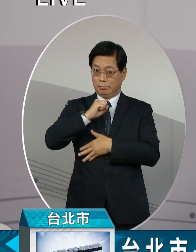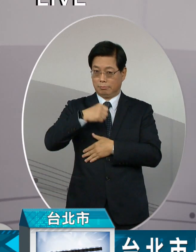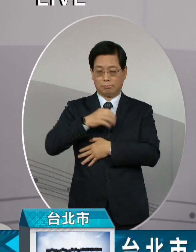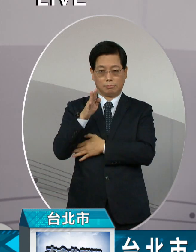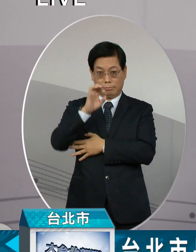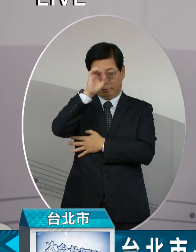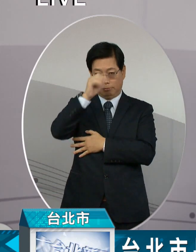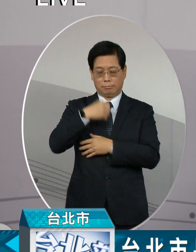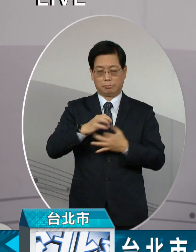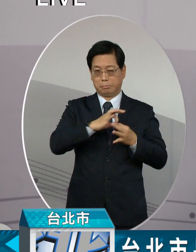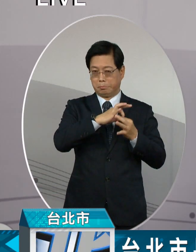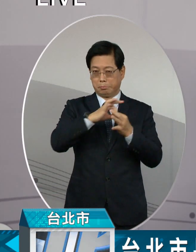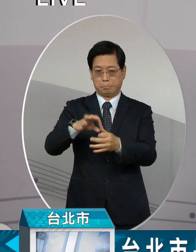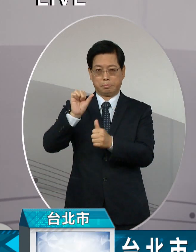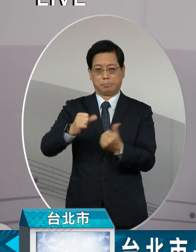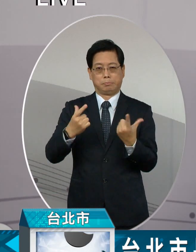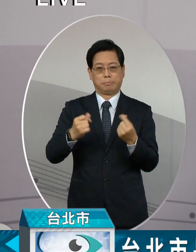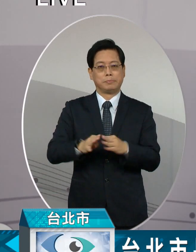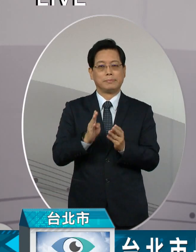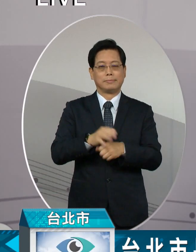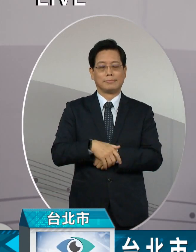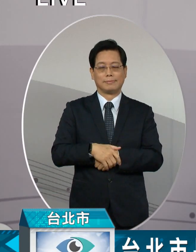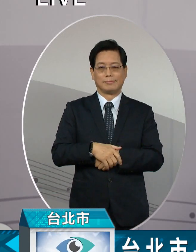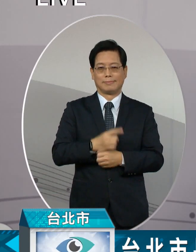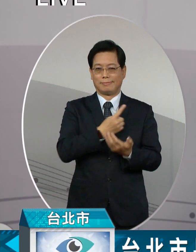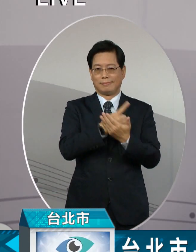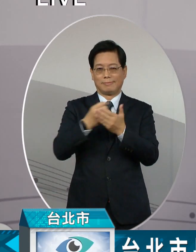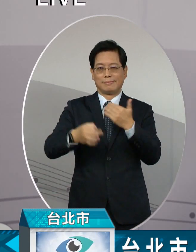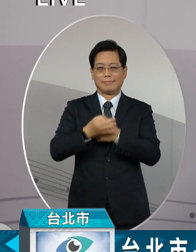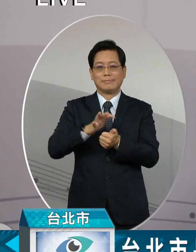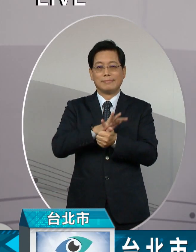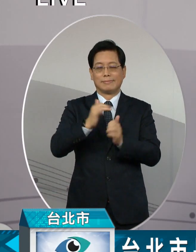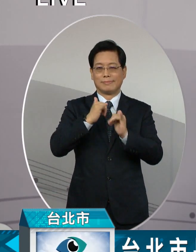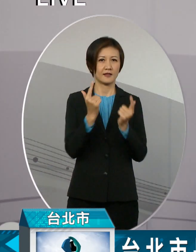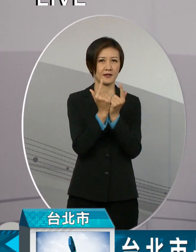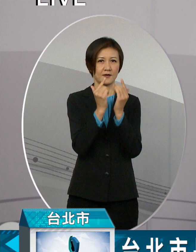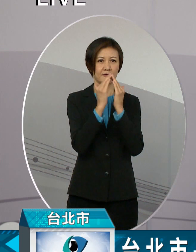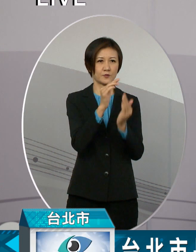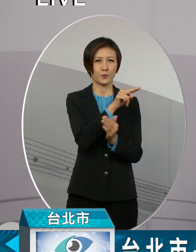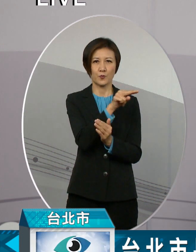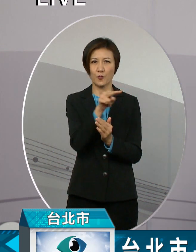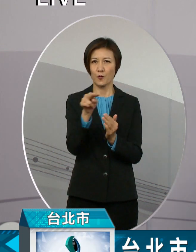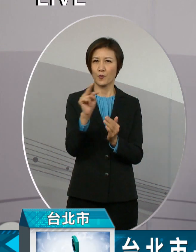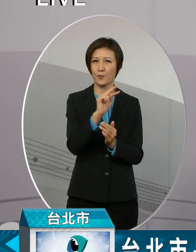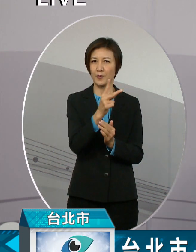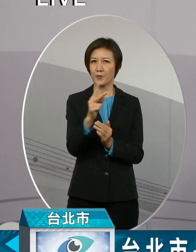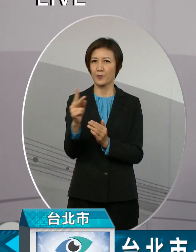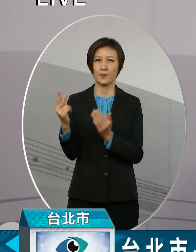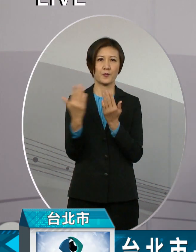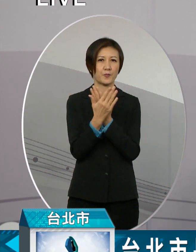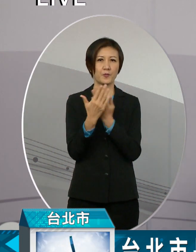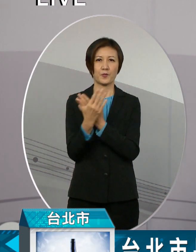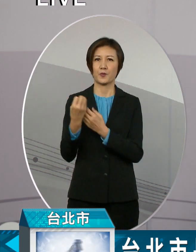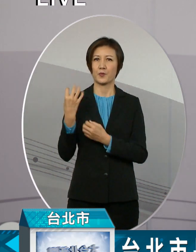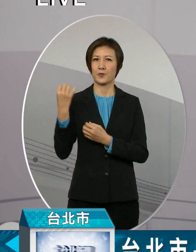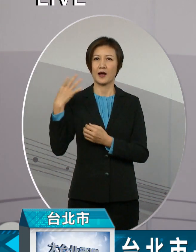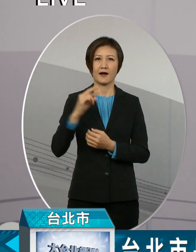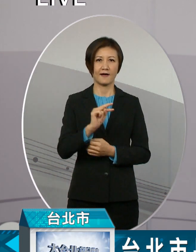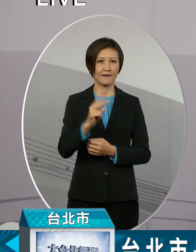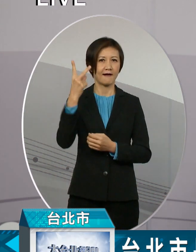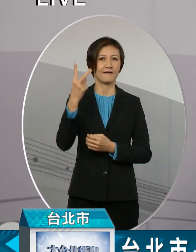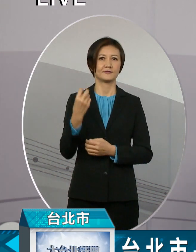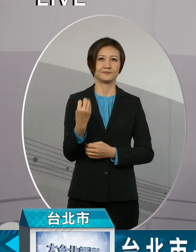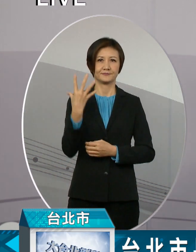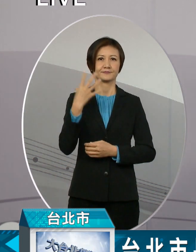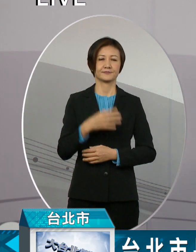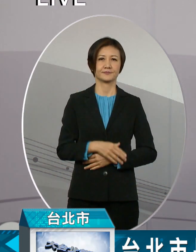政党联作。 第二场台北市第八届市长选举公办政见发表会登场，没有辩论或第三方提问，十二位候选人各